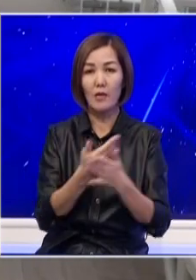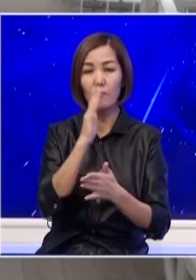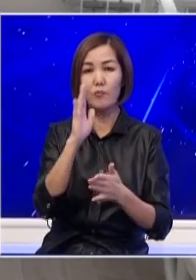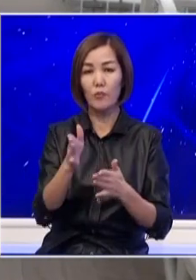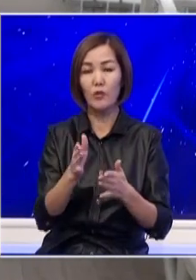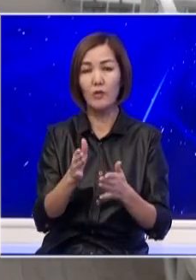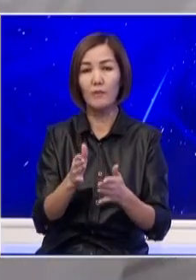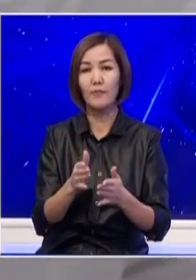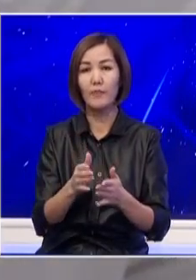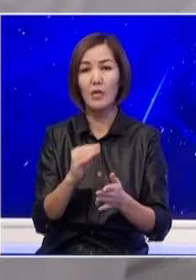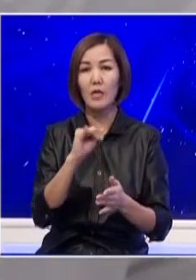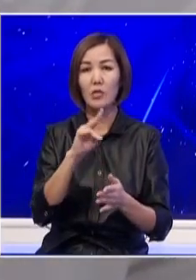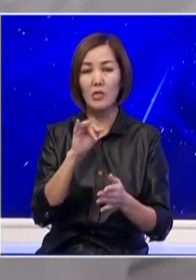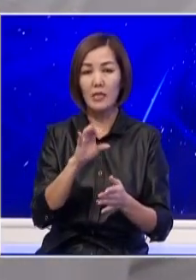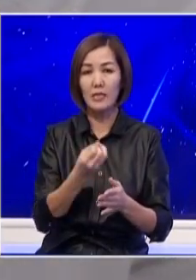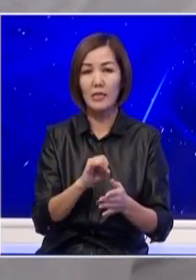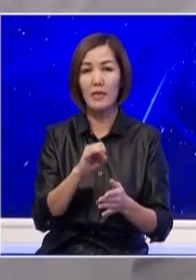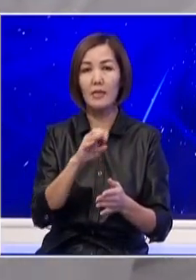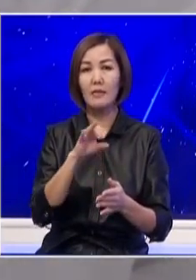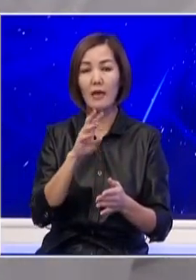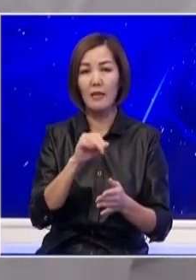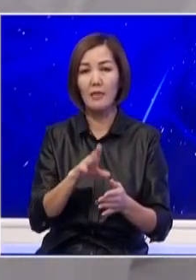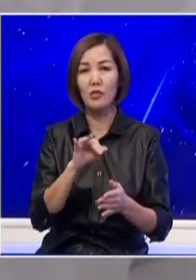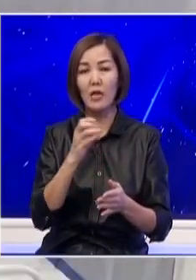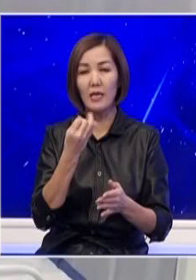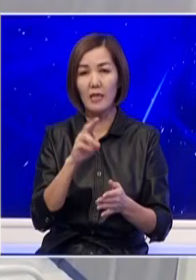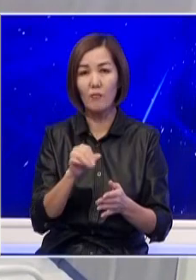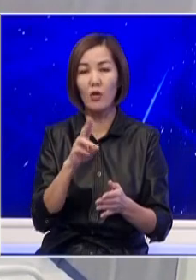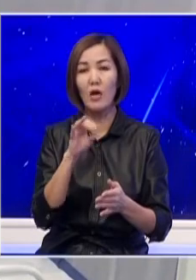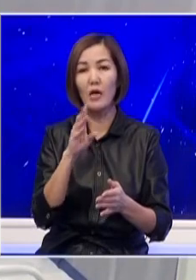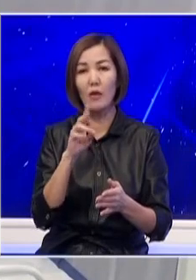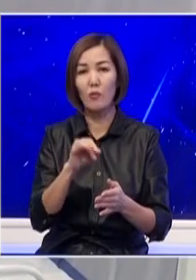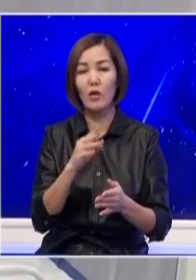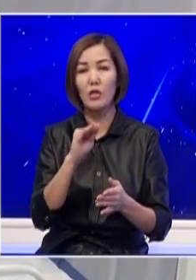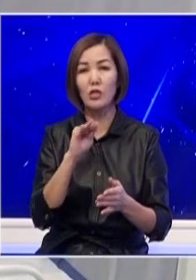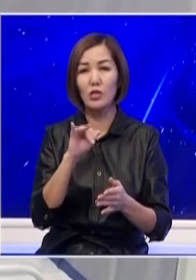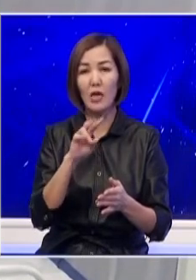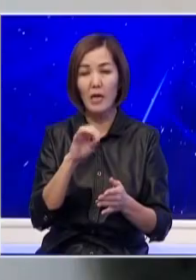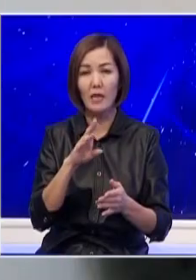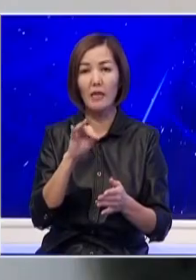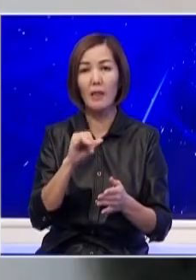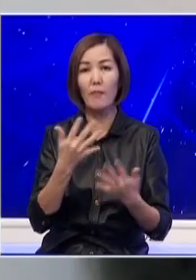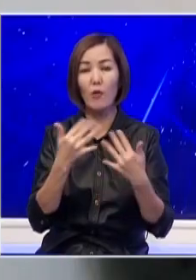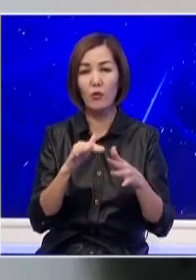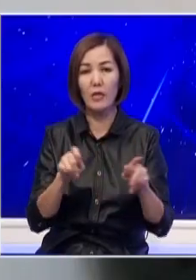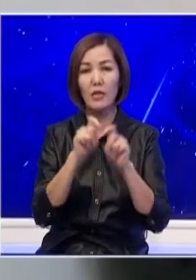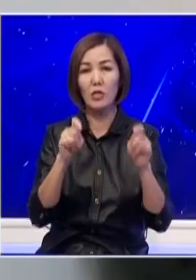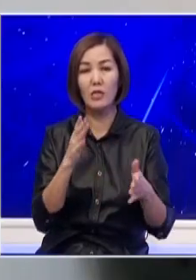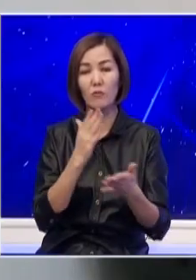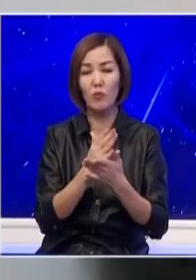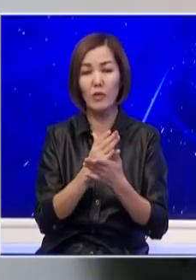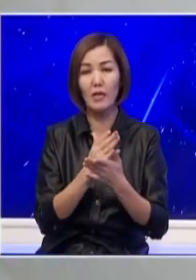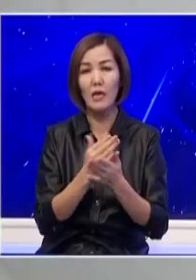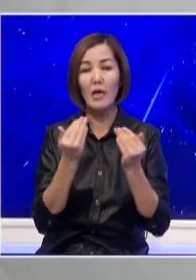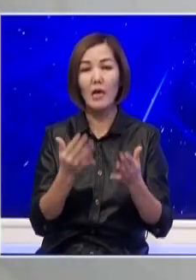нысандар Жылысай, Күрметі, Талды, Жайдақбұлақ, Қарабұлақ, Жаңаталап ауылдарында бой көтереді. Айта кетерлігі,